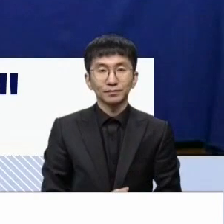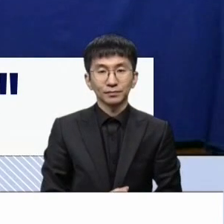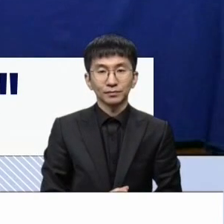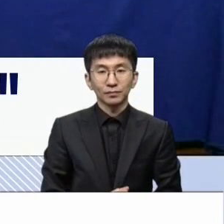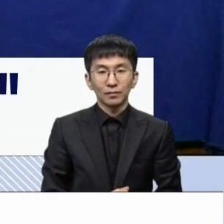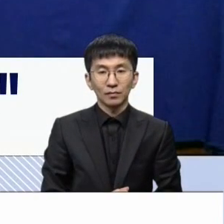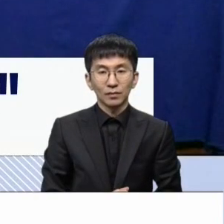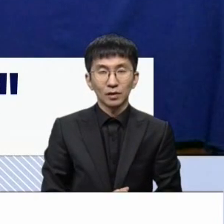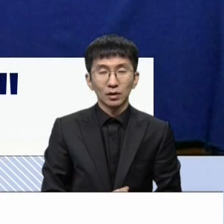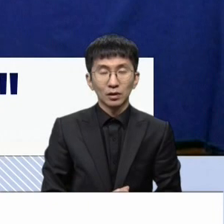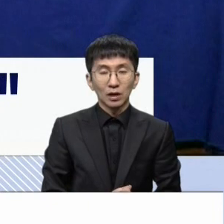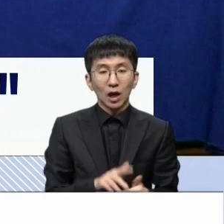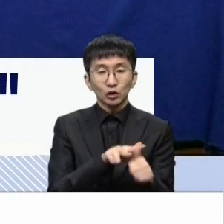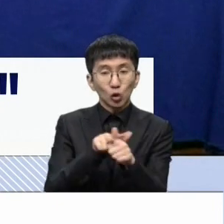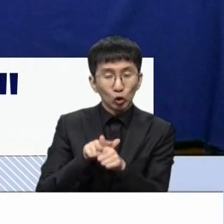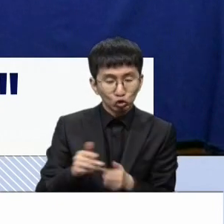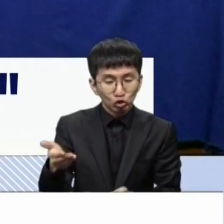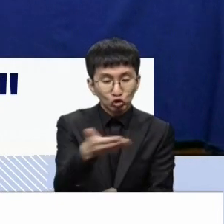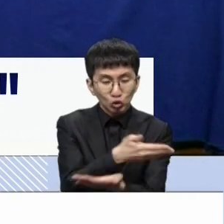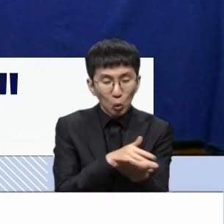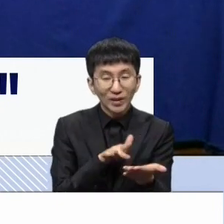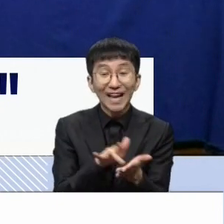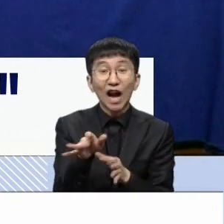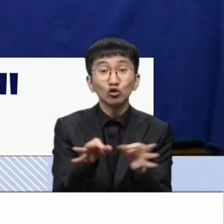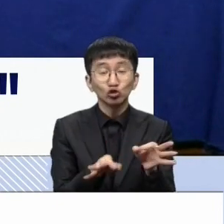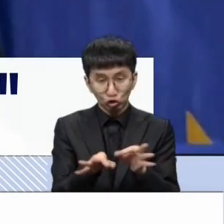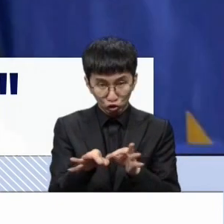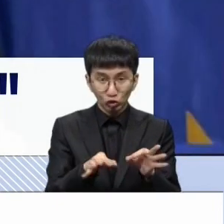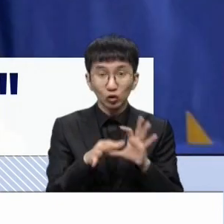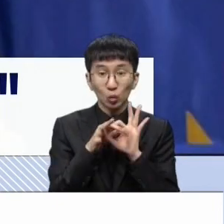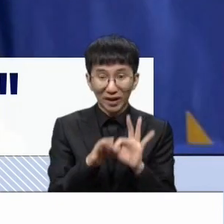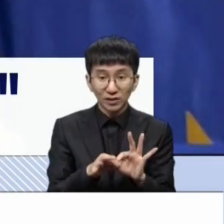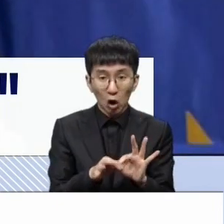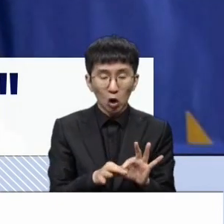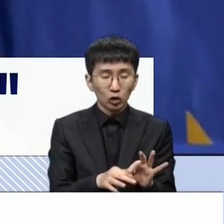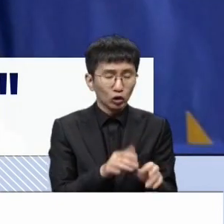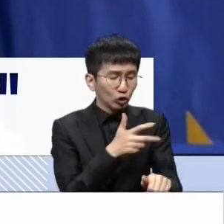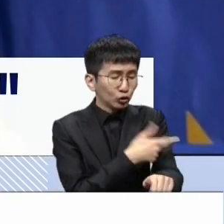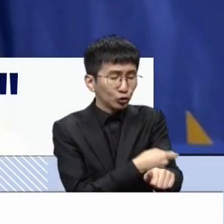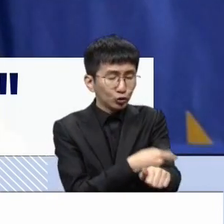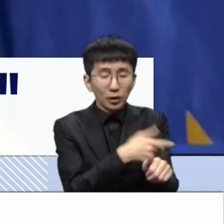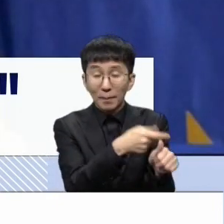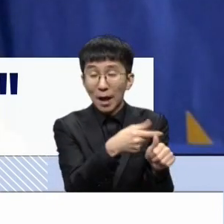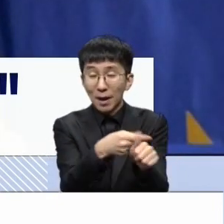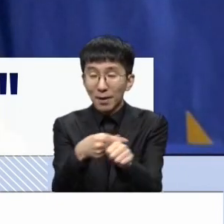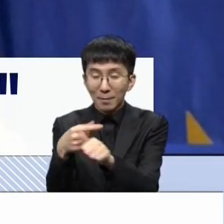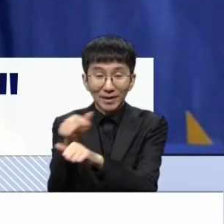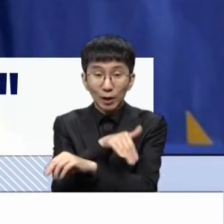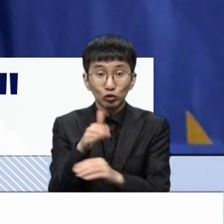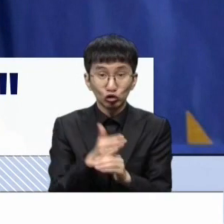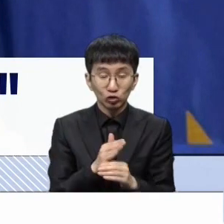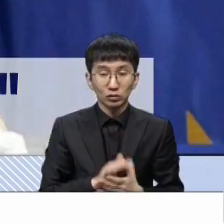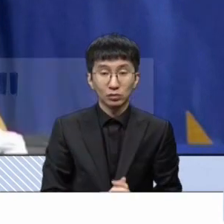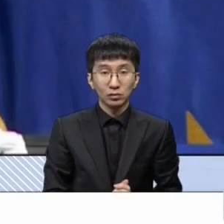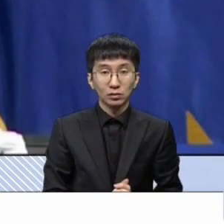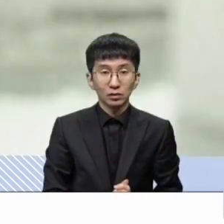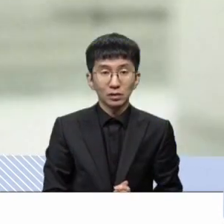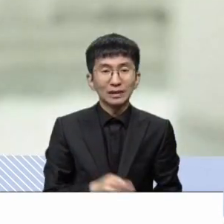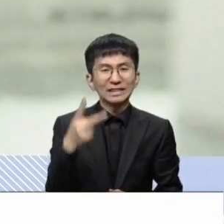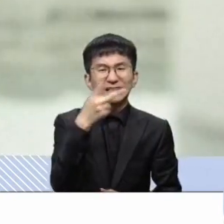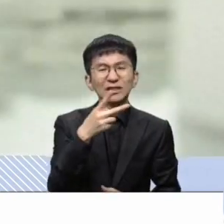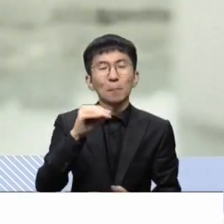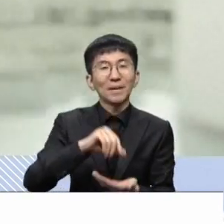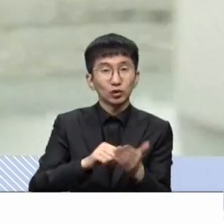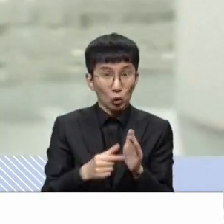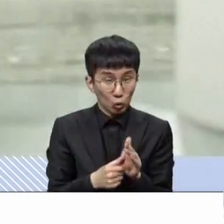전국 유통망을 가진 대형 약국을 통해서 백신 접종을 서두른다는 계획입니다. 일단 다음 달에 풀리는 2천만